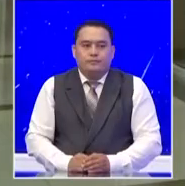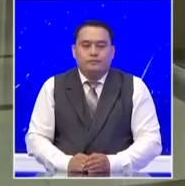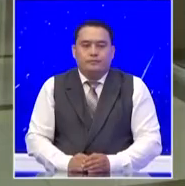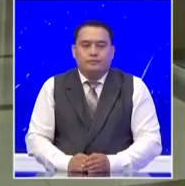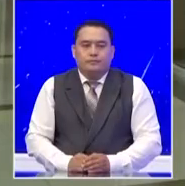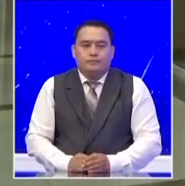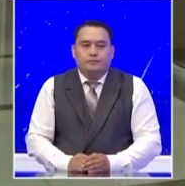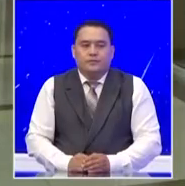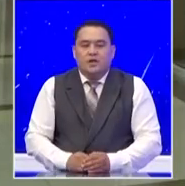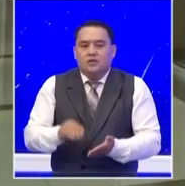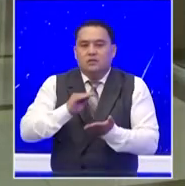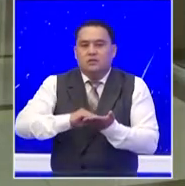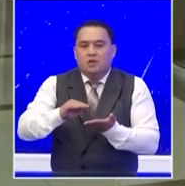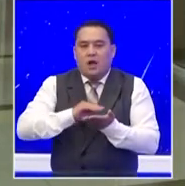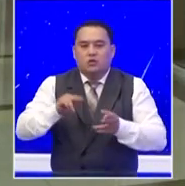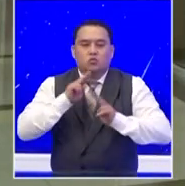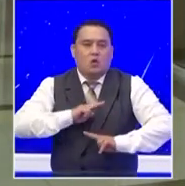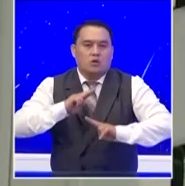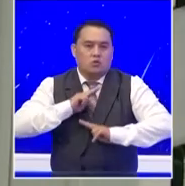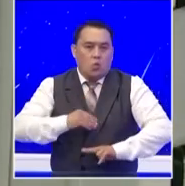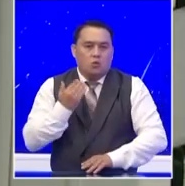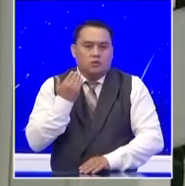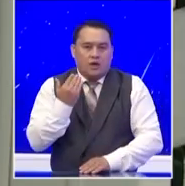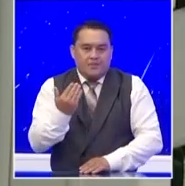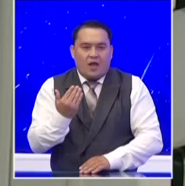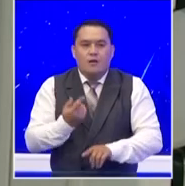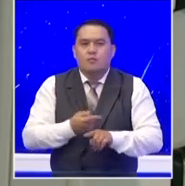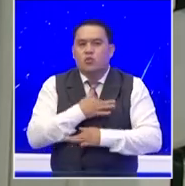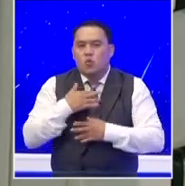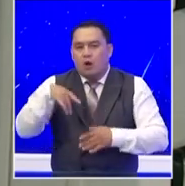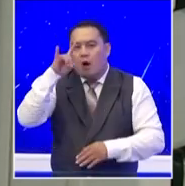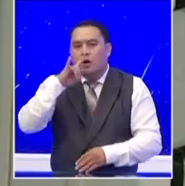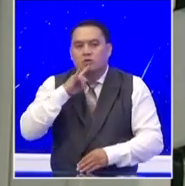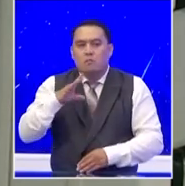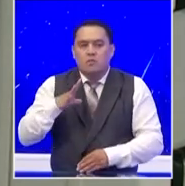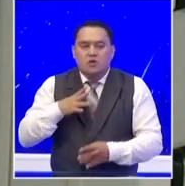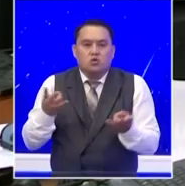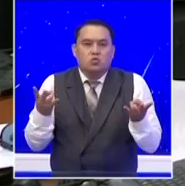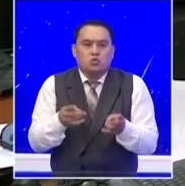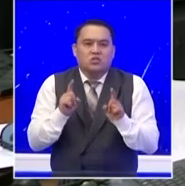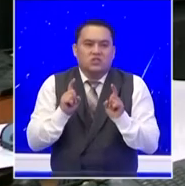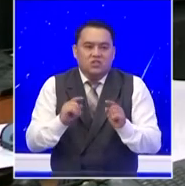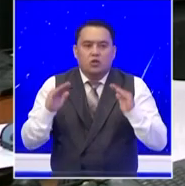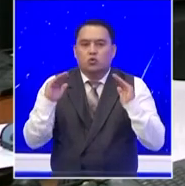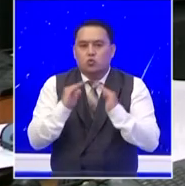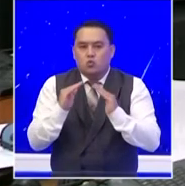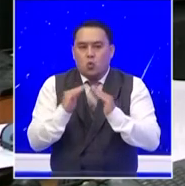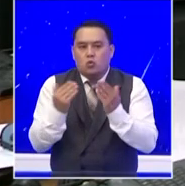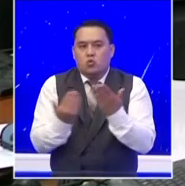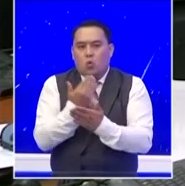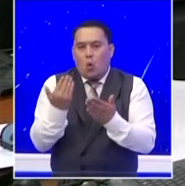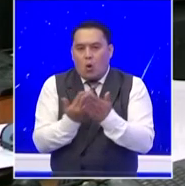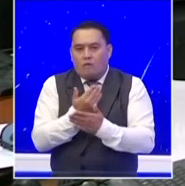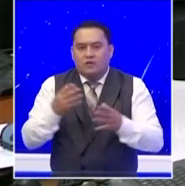Не остались в стороне и сотрудники средств массовой информации. Так как многие казахстанцы были вынуждены сидеть дома, то новостные